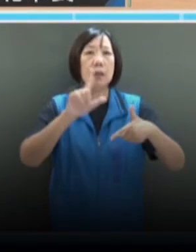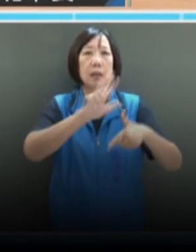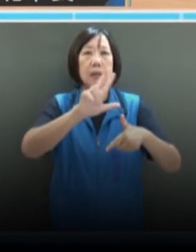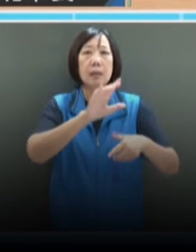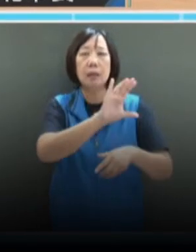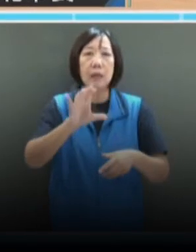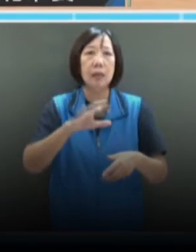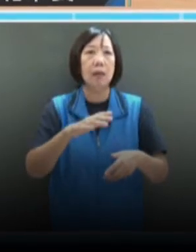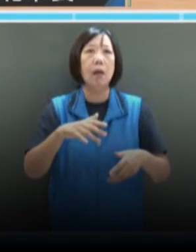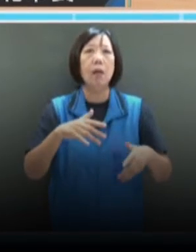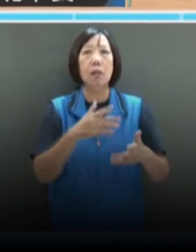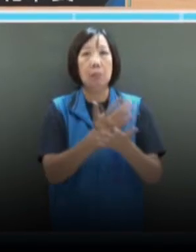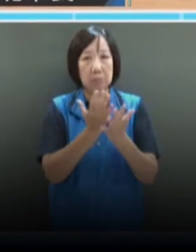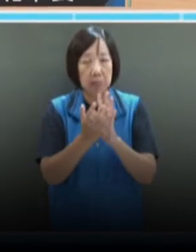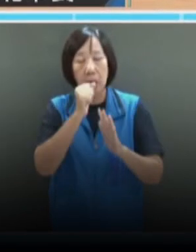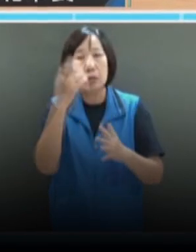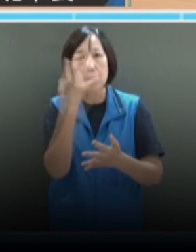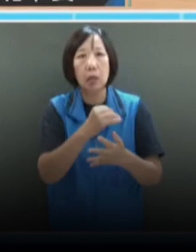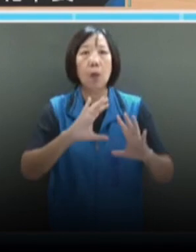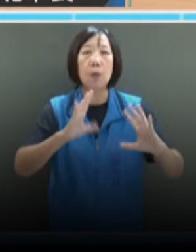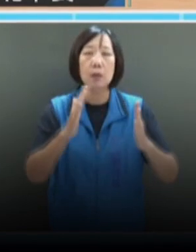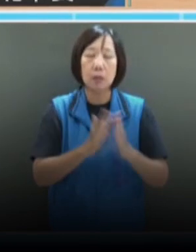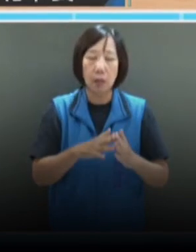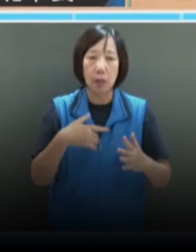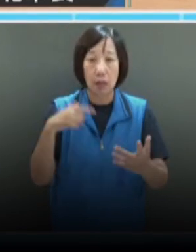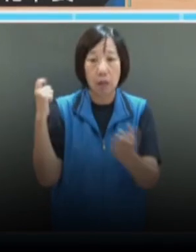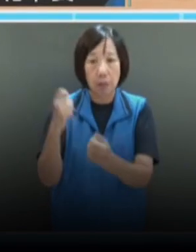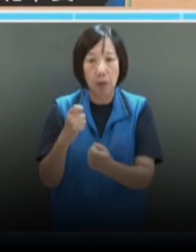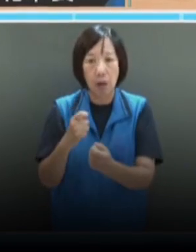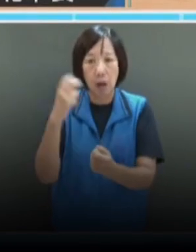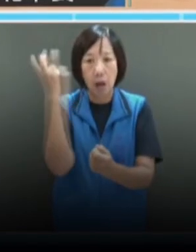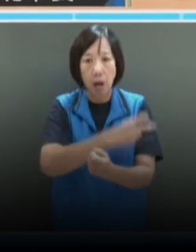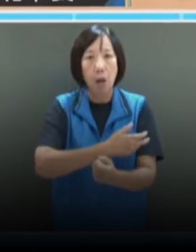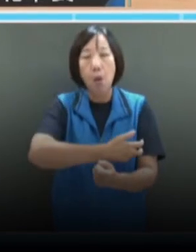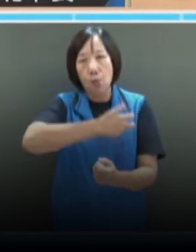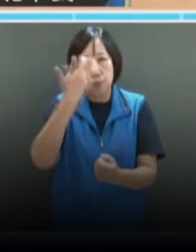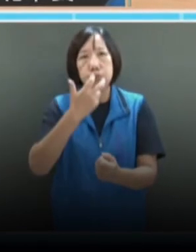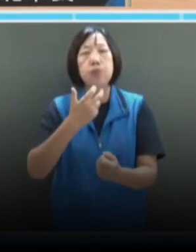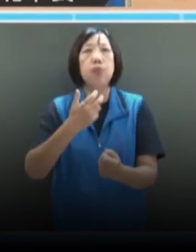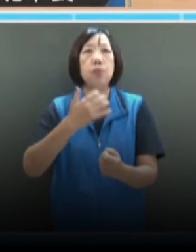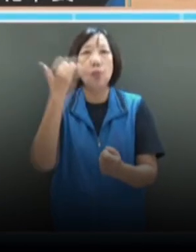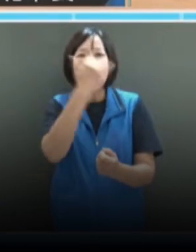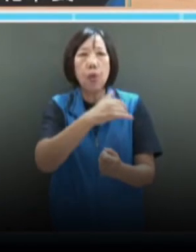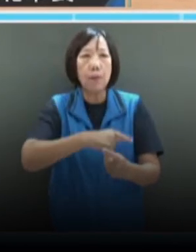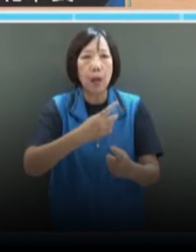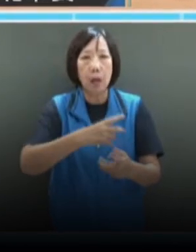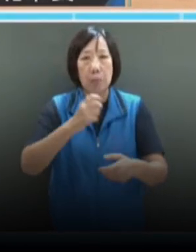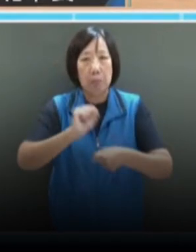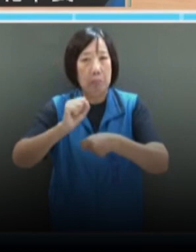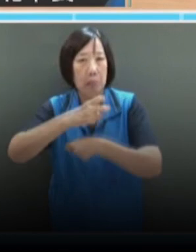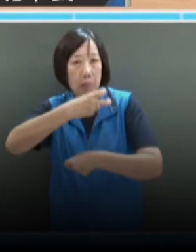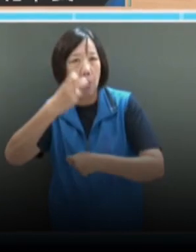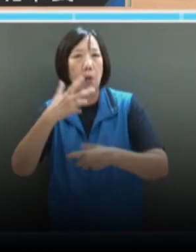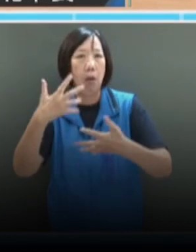南京的疫情，在最近这段时间快速的传播，就像你的疫苗的覆盖率再